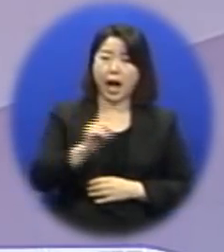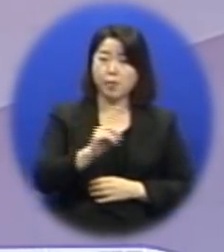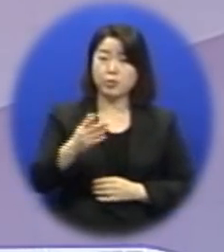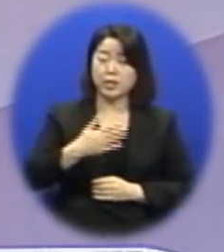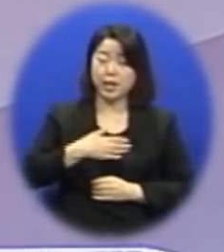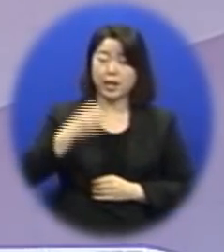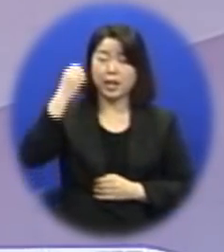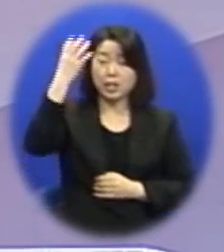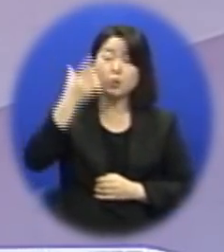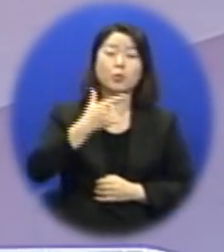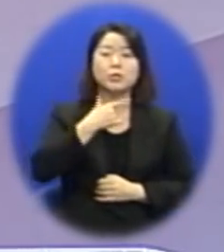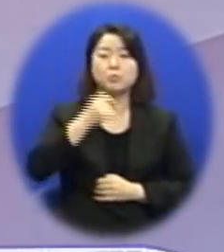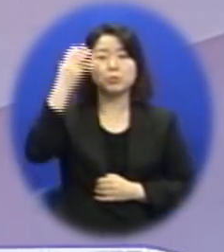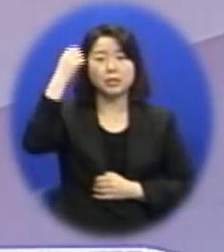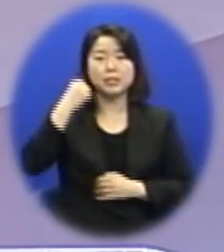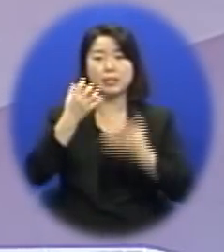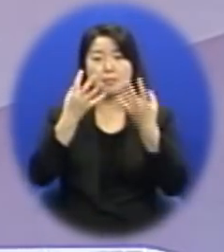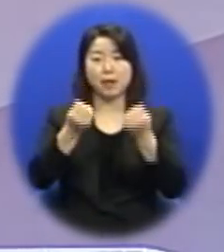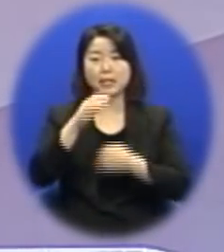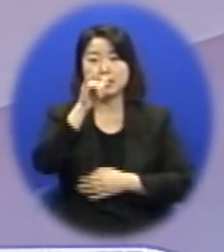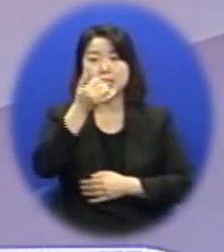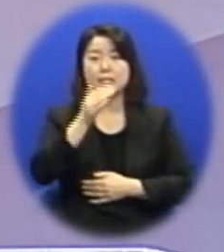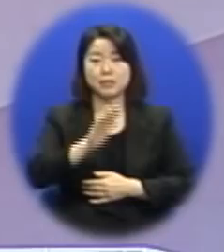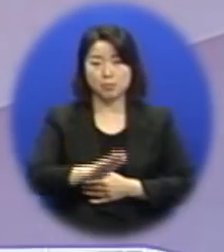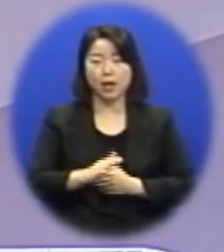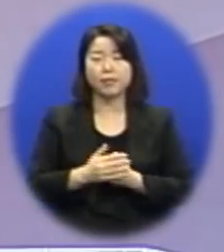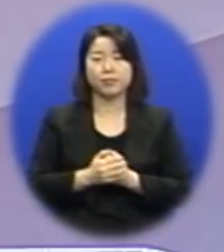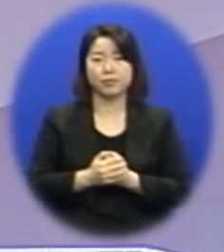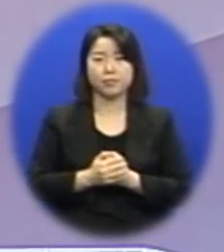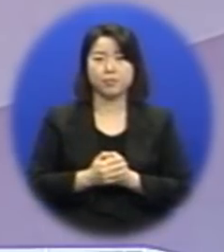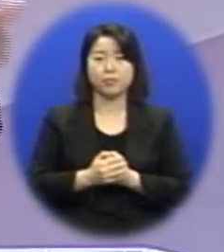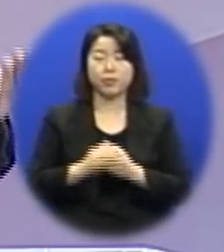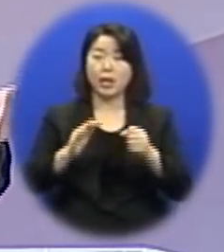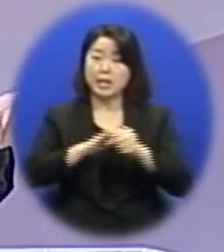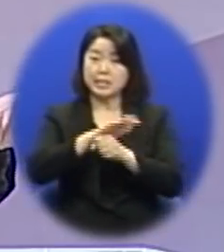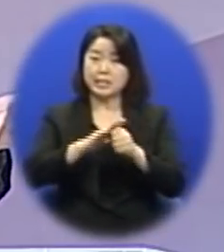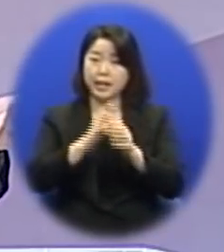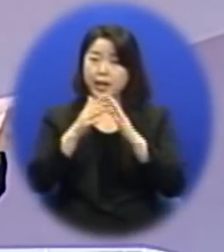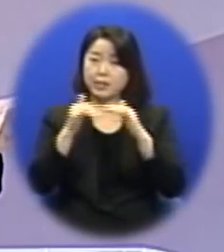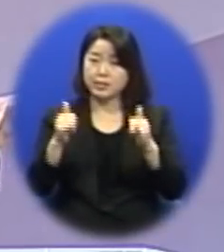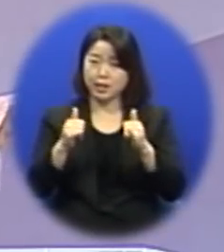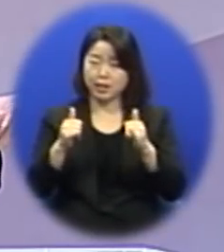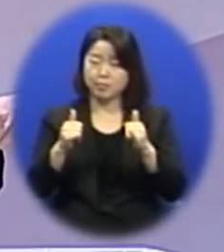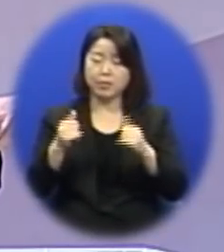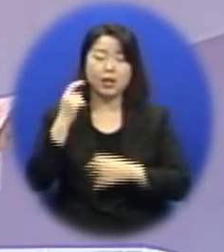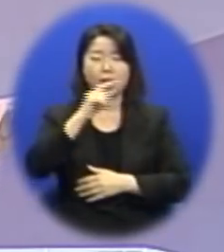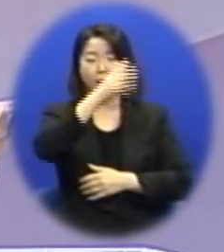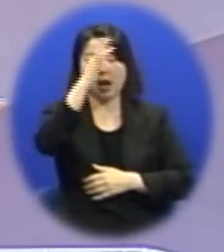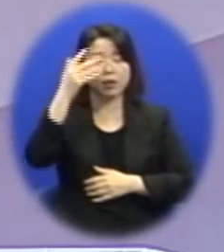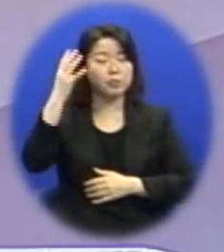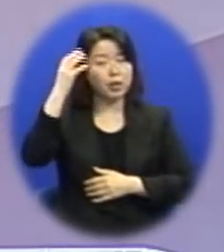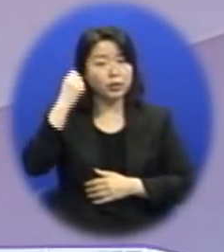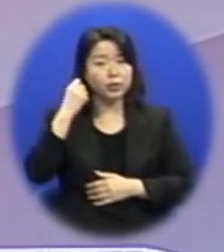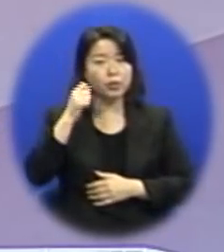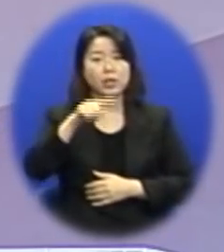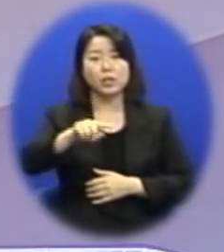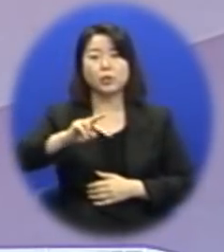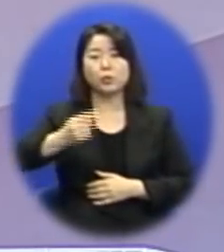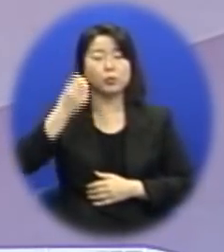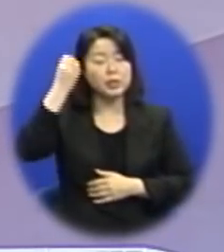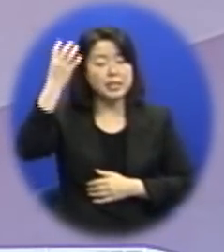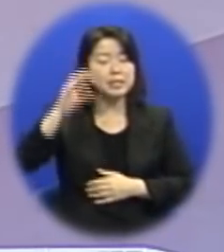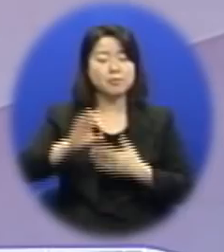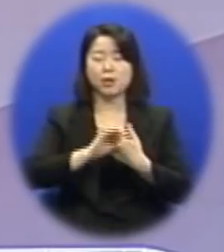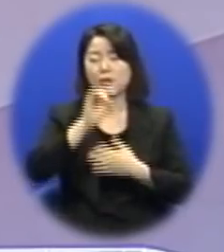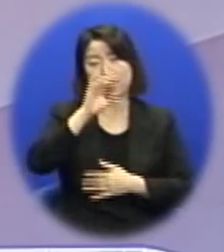잊어버리고 싶은 기억이 많지만 사랑하는 사람하고 아름다운 기억 이것마저도 잊으면